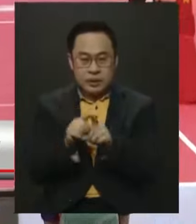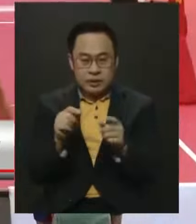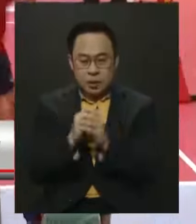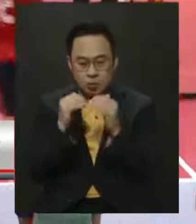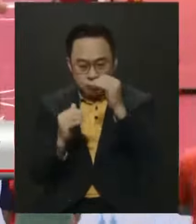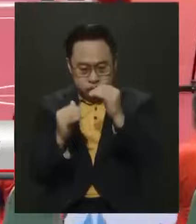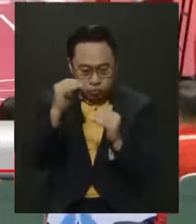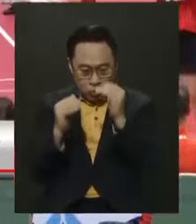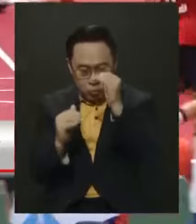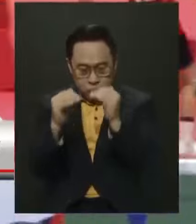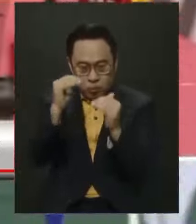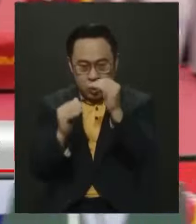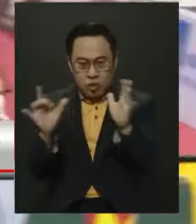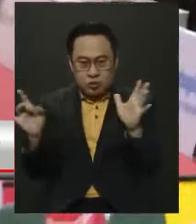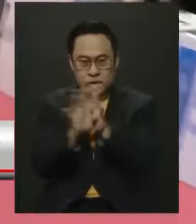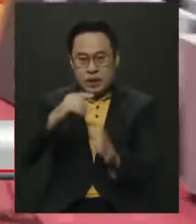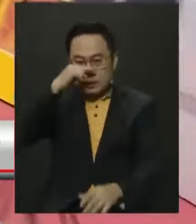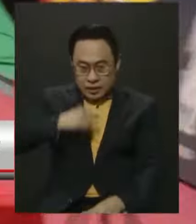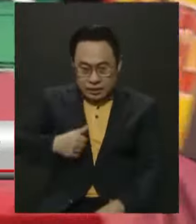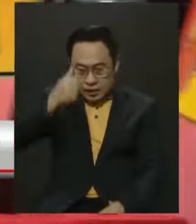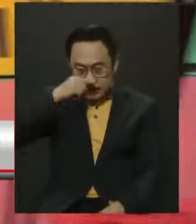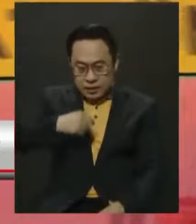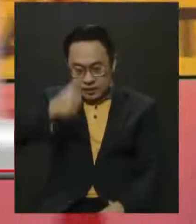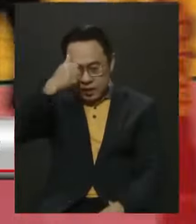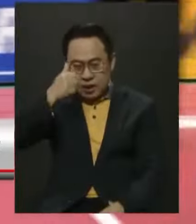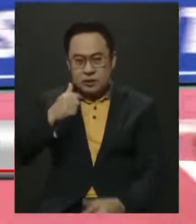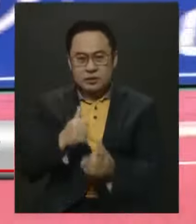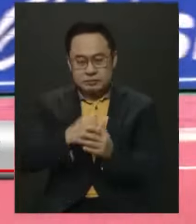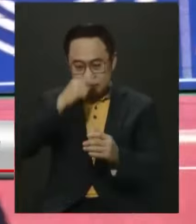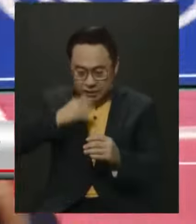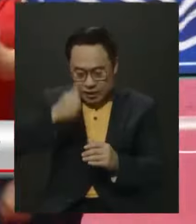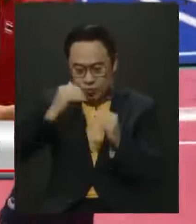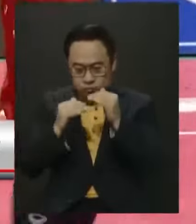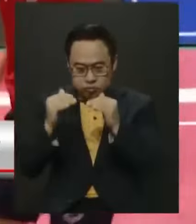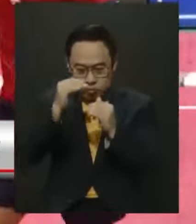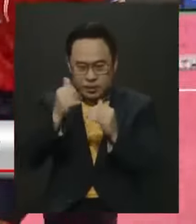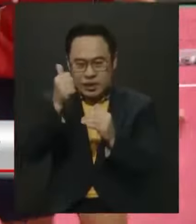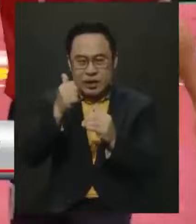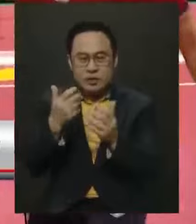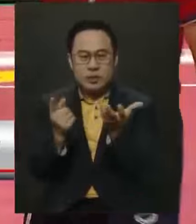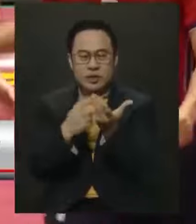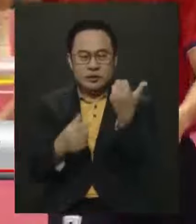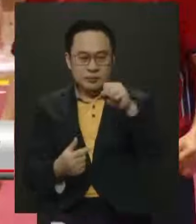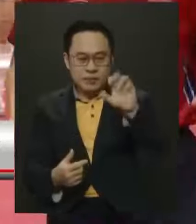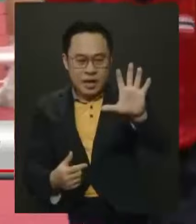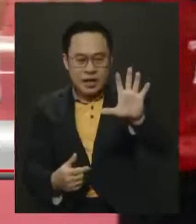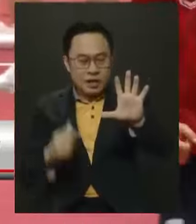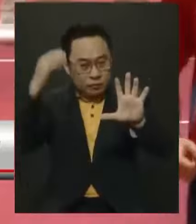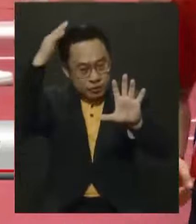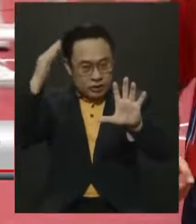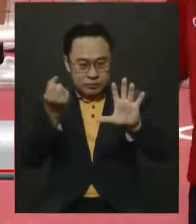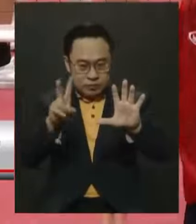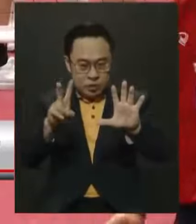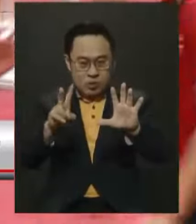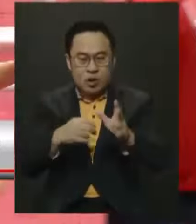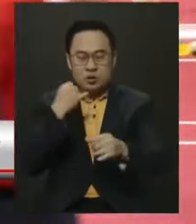ำผัดกันตามแต่ว่าเป็นสาวไทยเนี่ยแซงเอาชนะไปแบบสะใจกองเชียร์ที่โคราชเลยครับ15-12คะแนนครับทำ